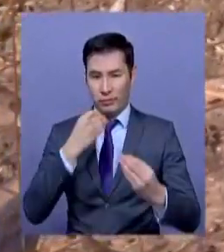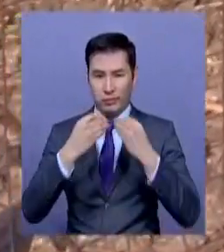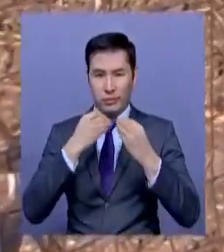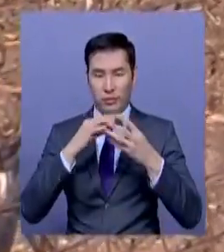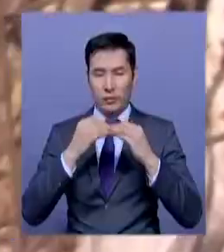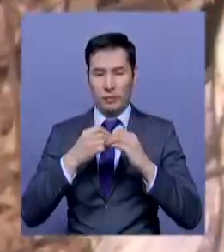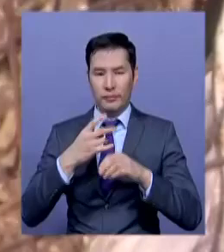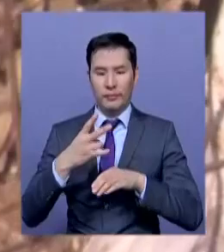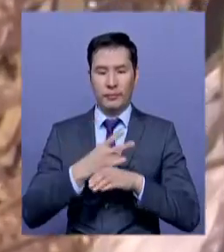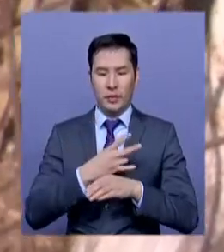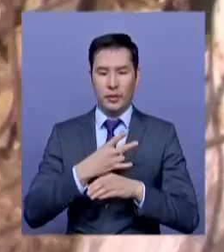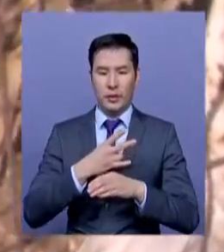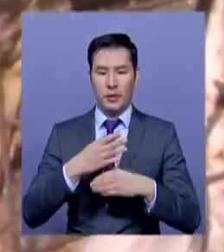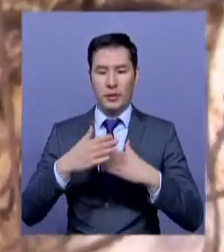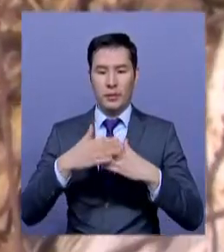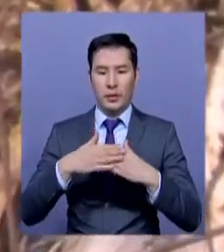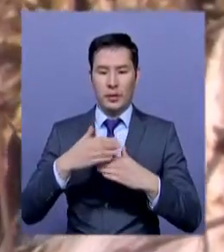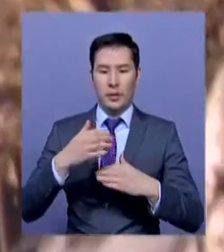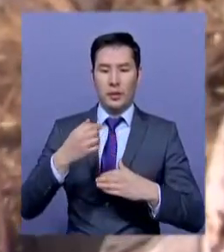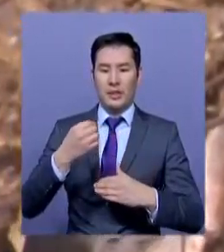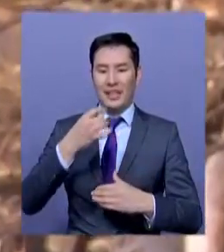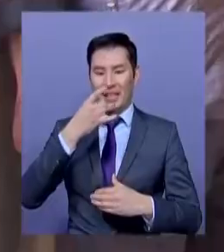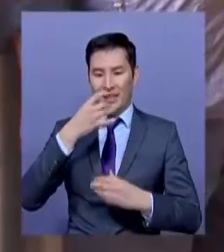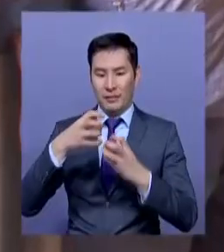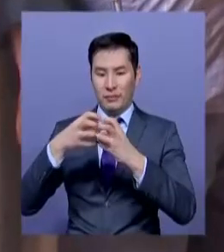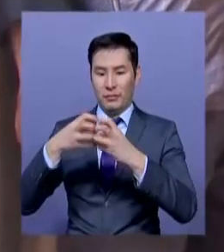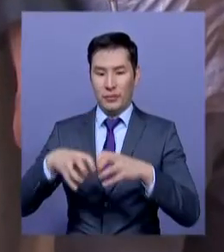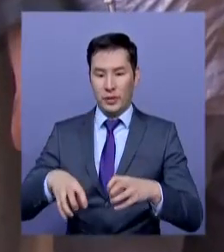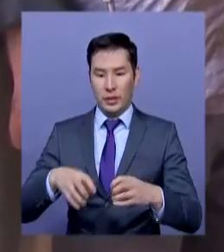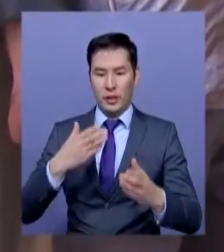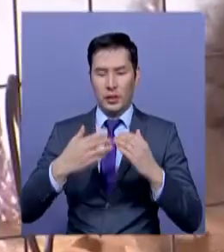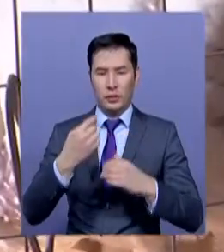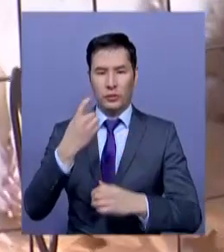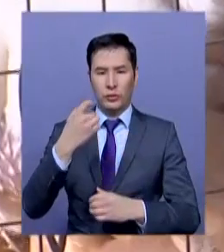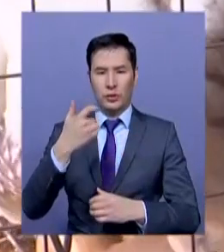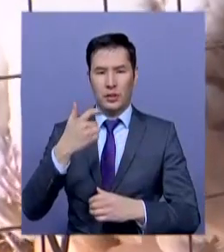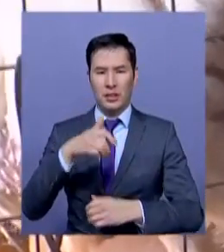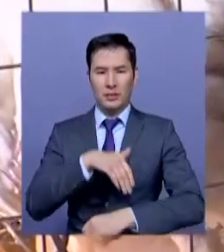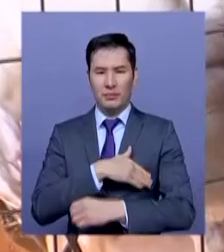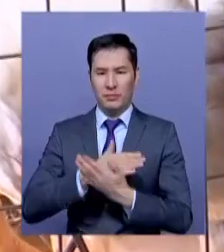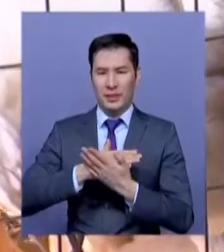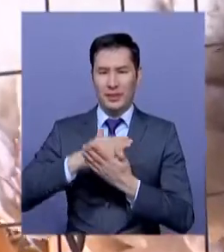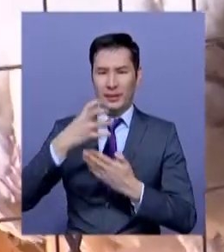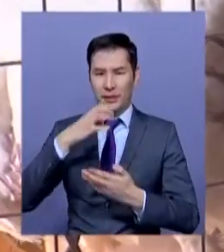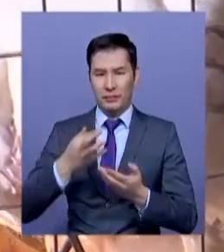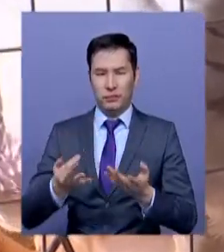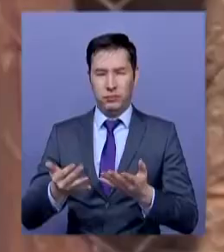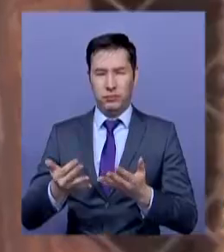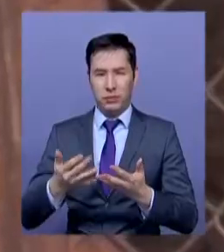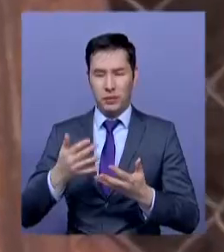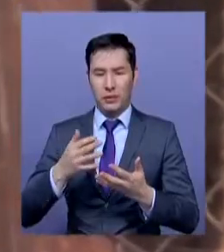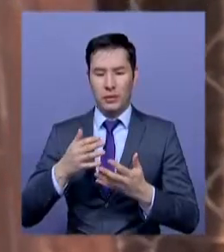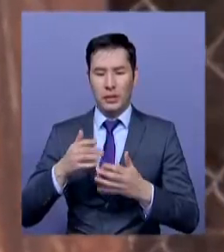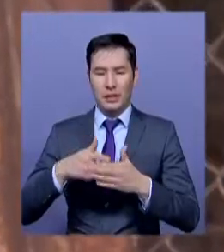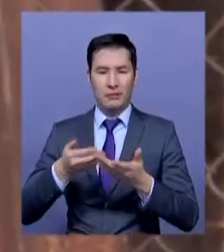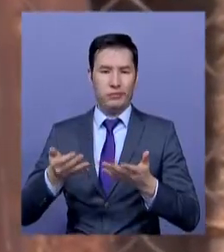құстың жұмыртқасын 100 градуста 4-5 минут қайнатса аса қауіп жоқ дейді мамандар. Айта кетейік, жоғары патогенді құс тұмауынан